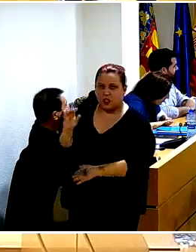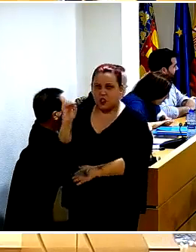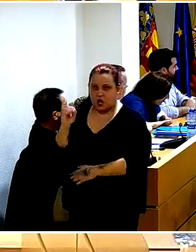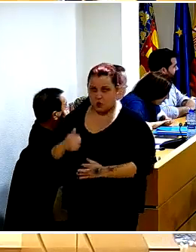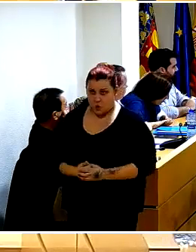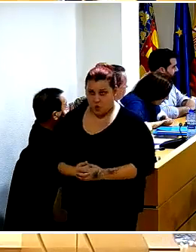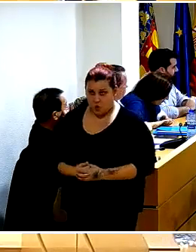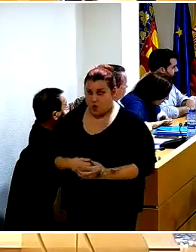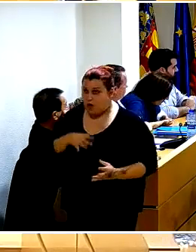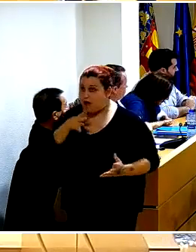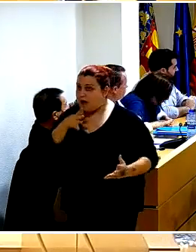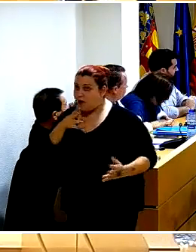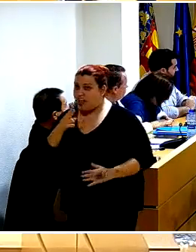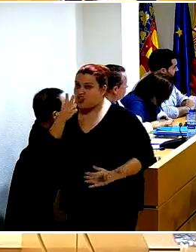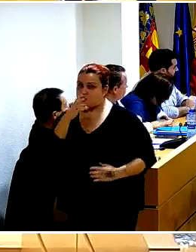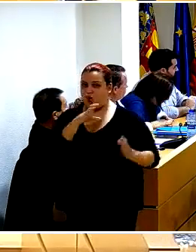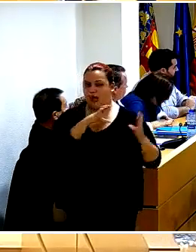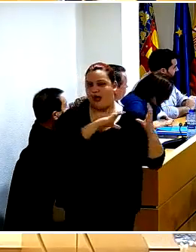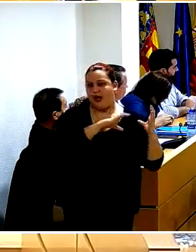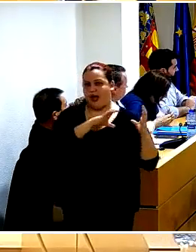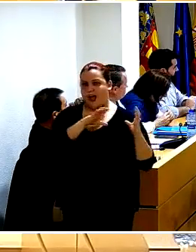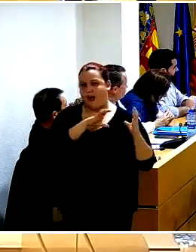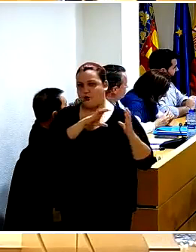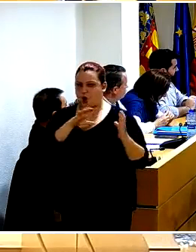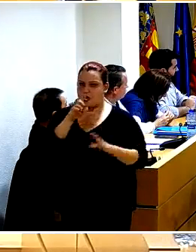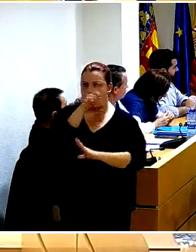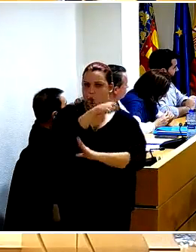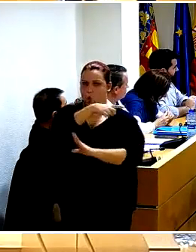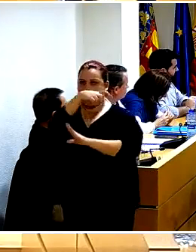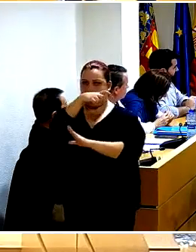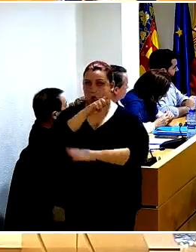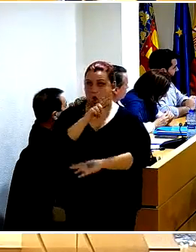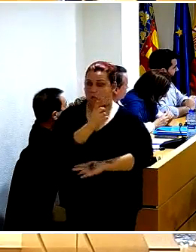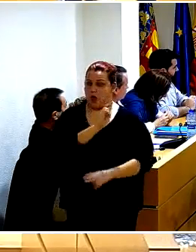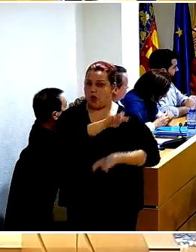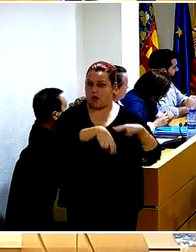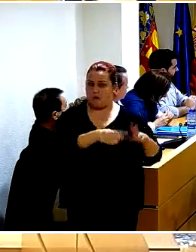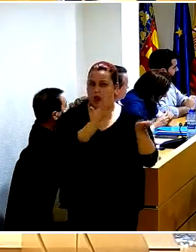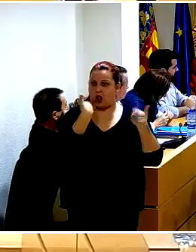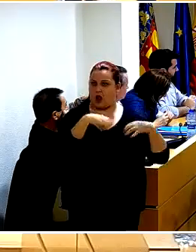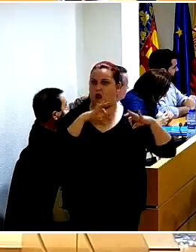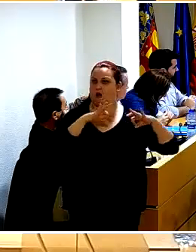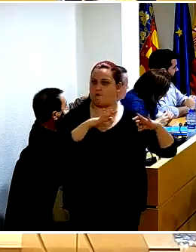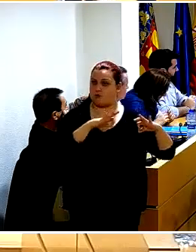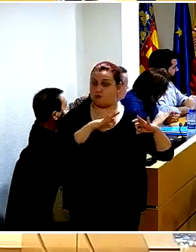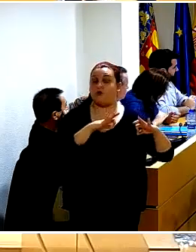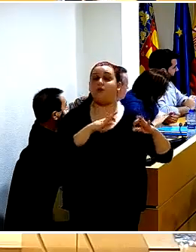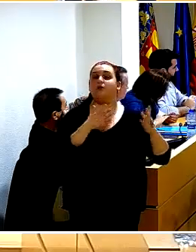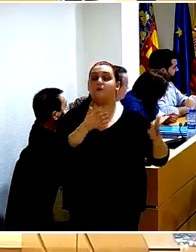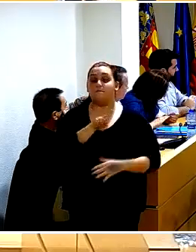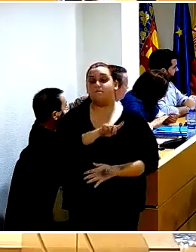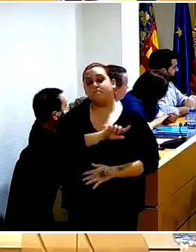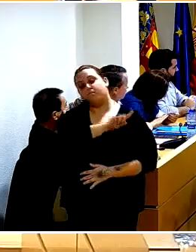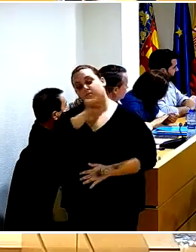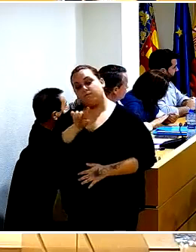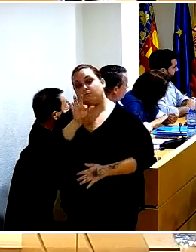Actualment n'hi ha 2 camions Cuba. Uno que es va reparar immediatament i que està continua, i un altre